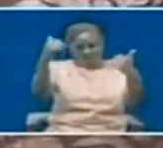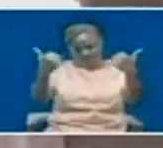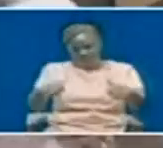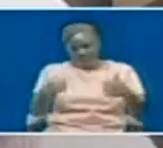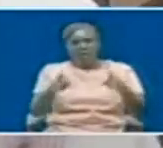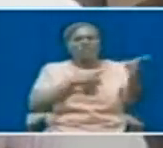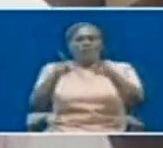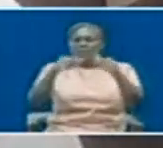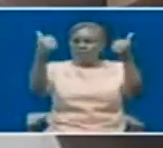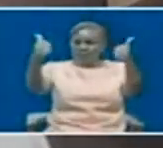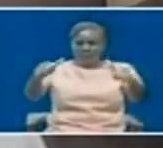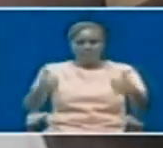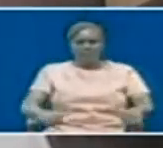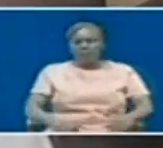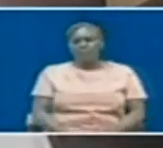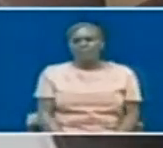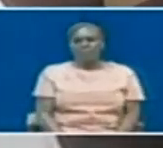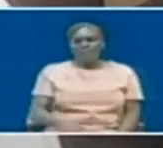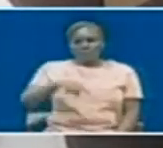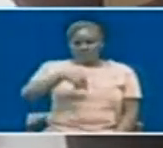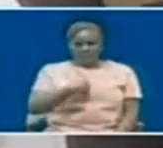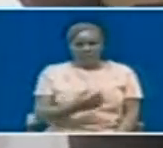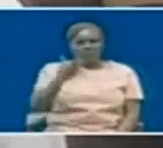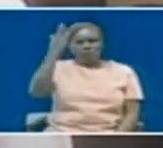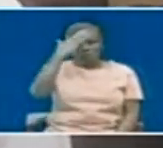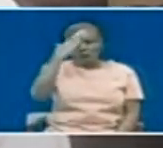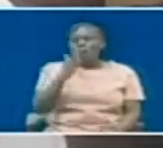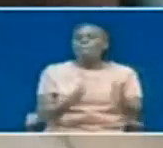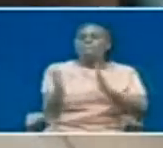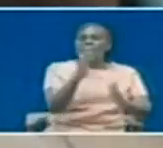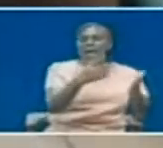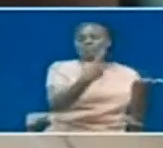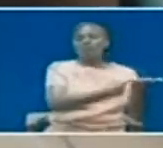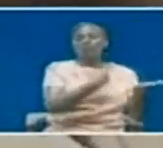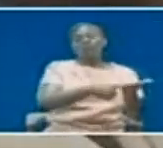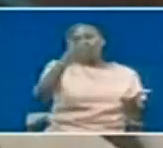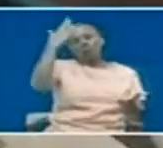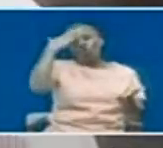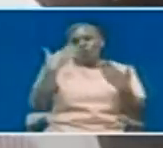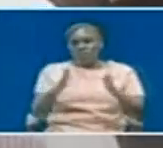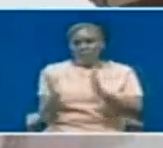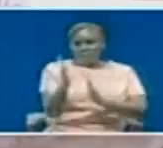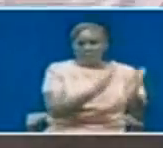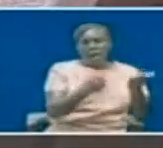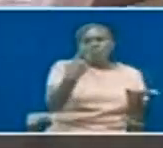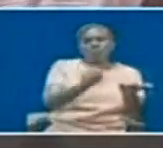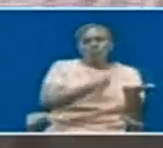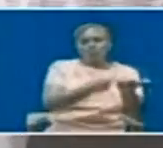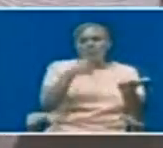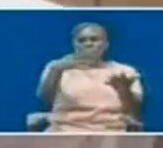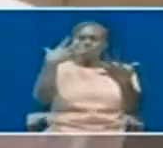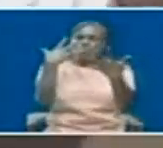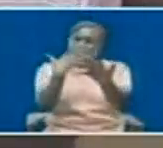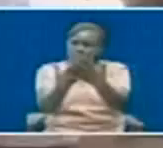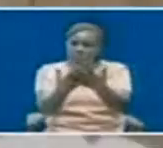is not going to go. Sisi tunajua njama ya wazungu. Njama ya wazungu ni kwenda na kufungia